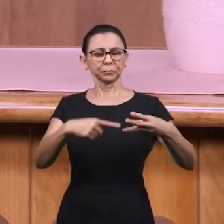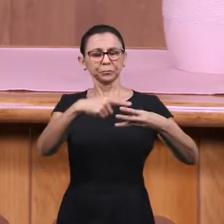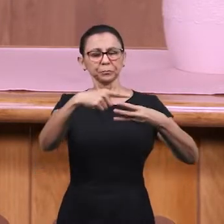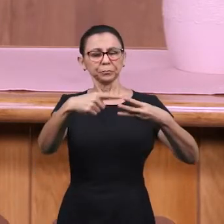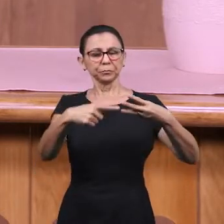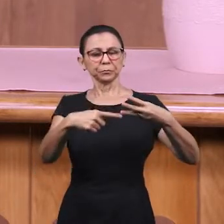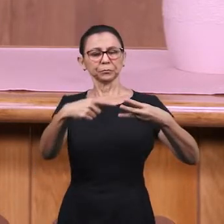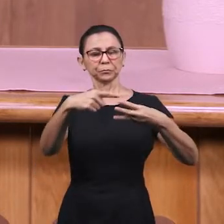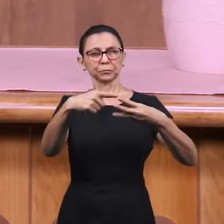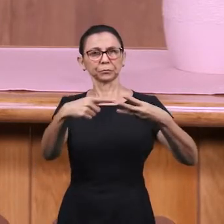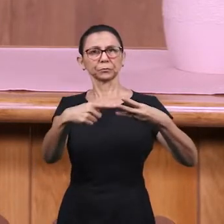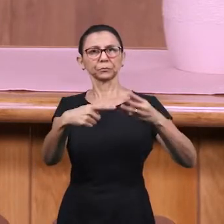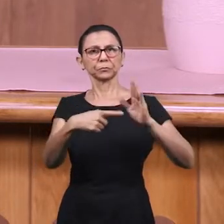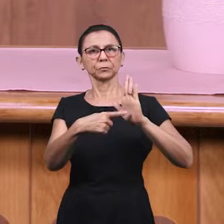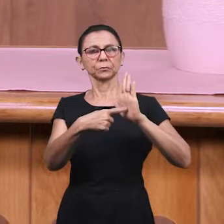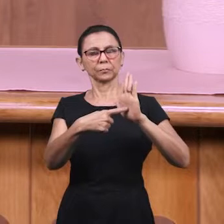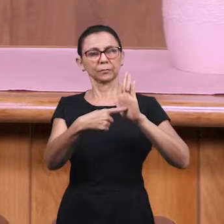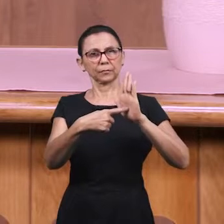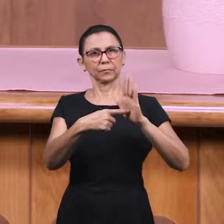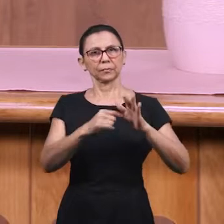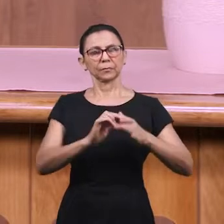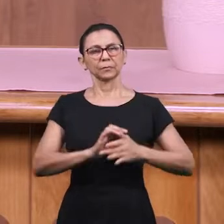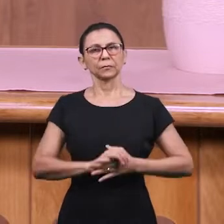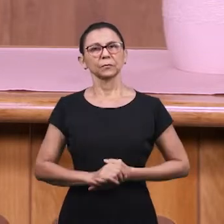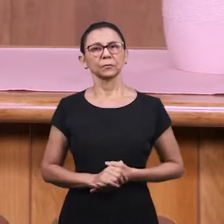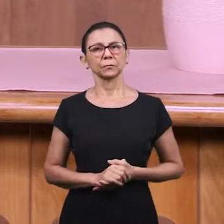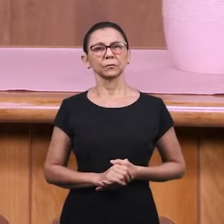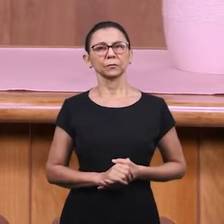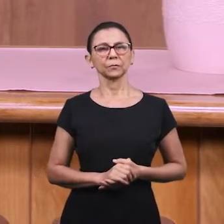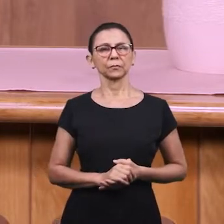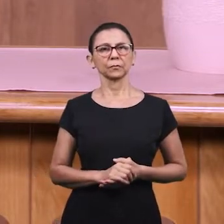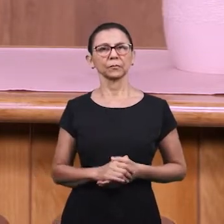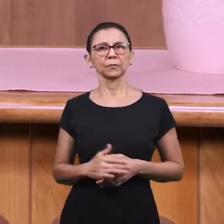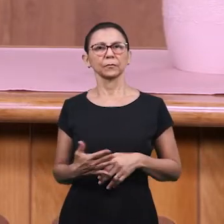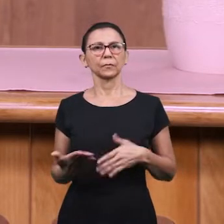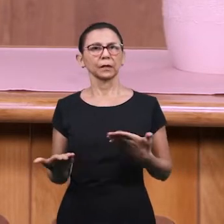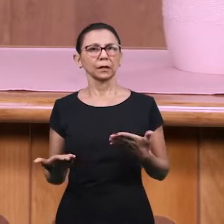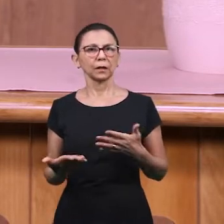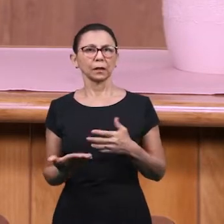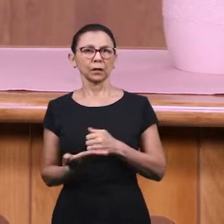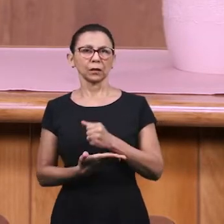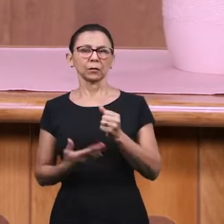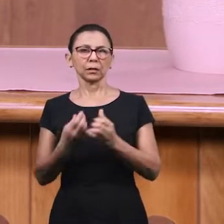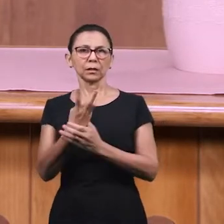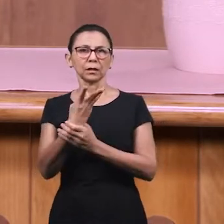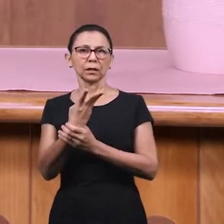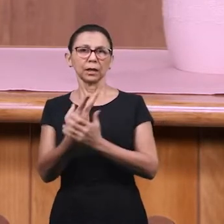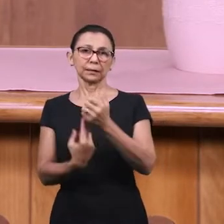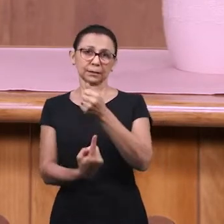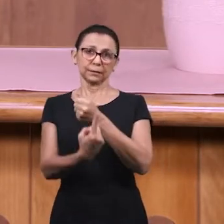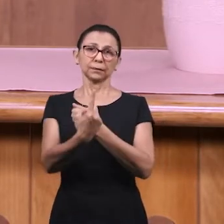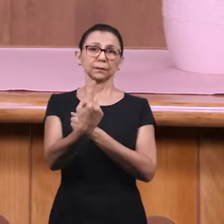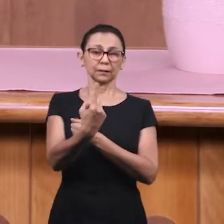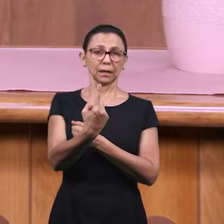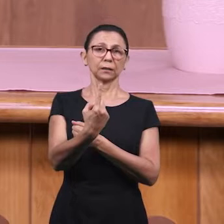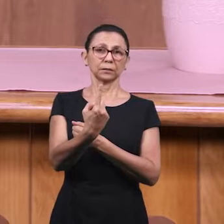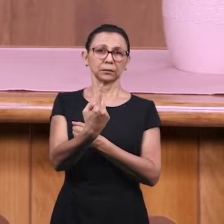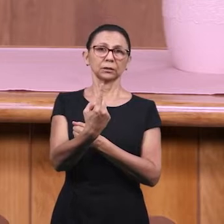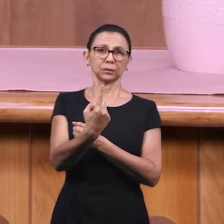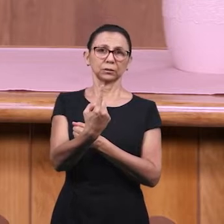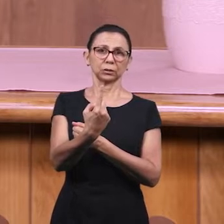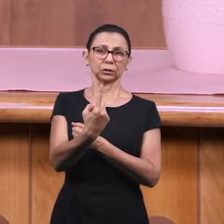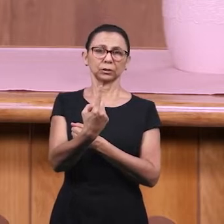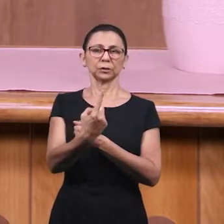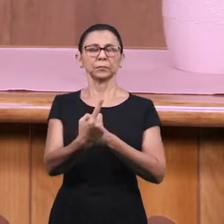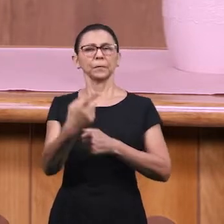на самом деле, что нам демонстрируют, это доктринальная база,